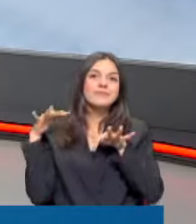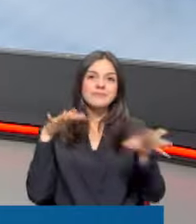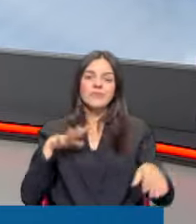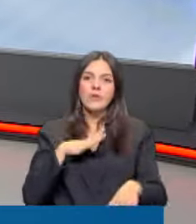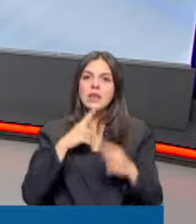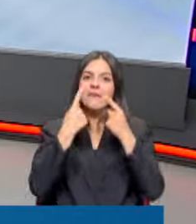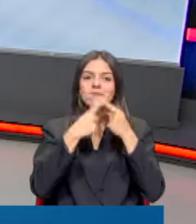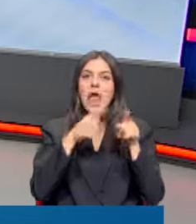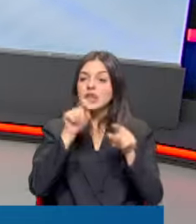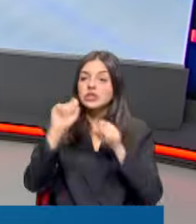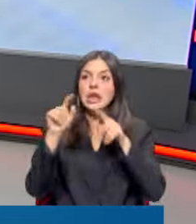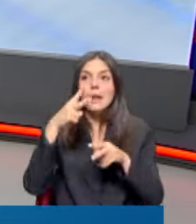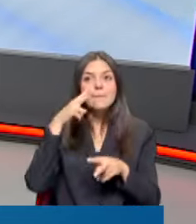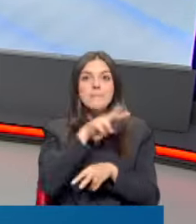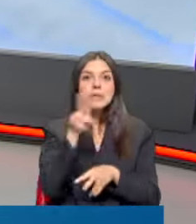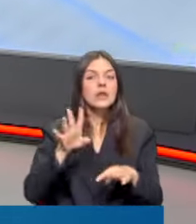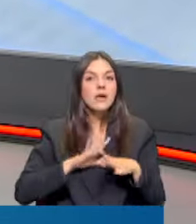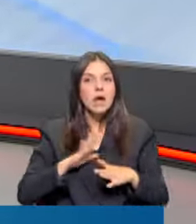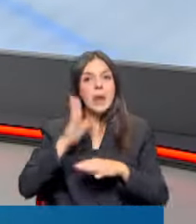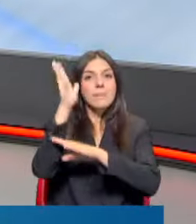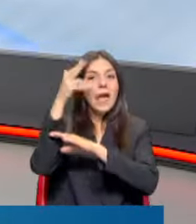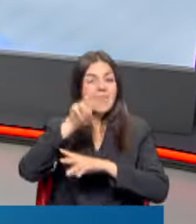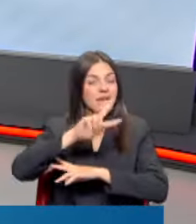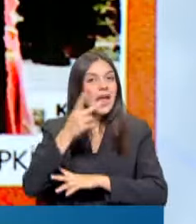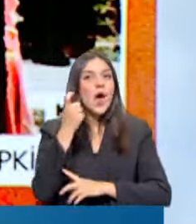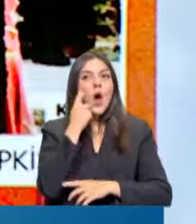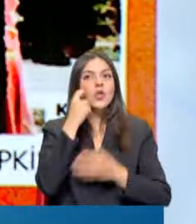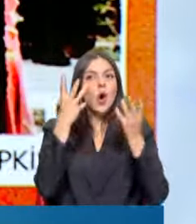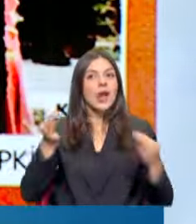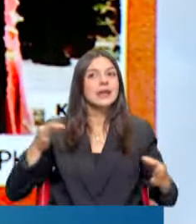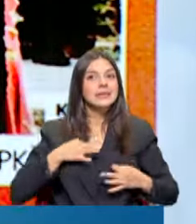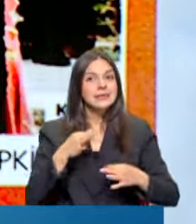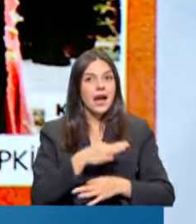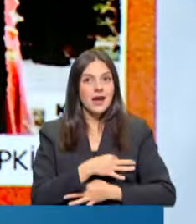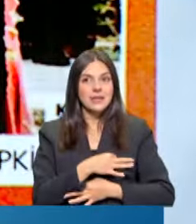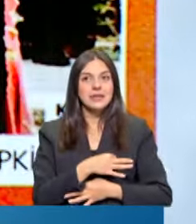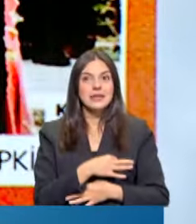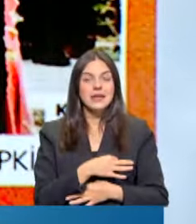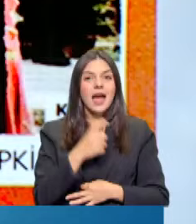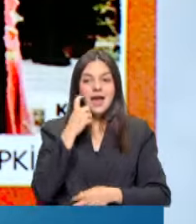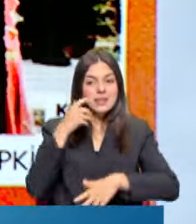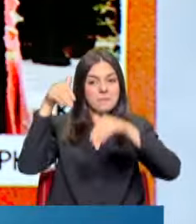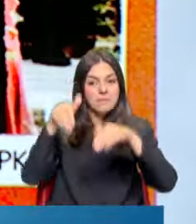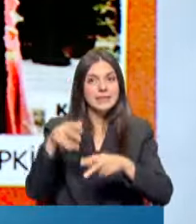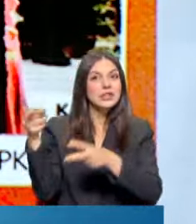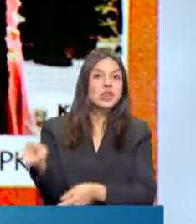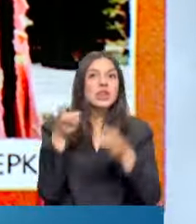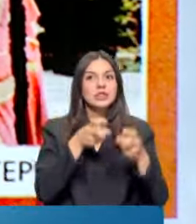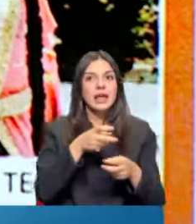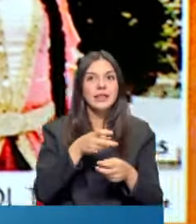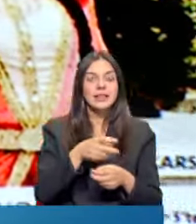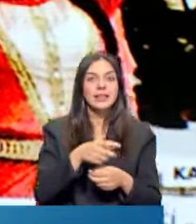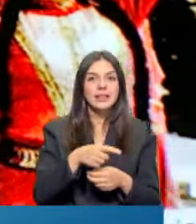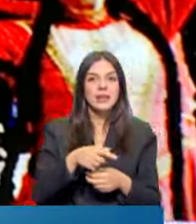şehirlerden manzaralar da aktarılmış. Bayrak ve Atatürk'e olan saygıyı Anıtkabir'e taşıyan Türk Hava